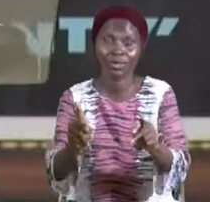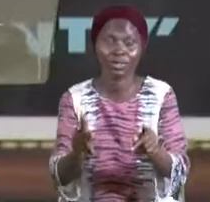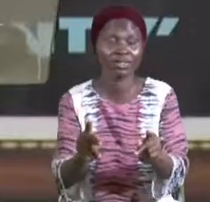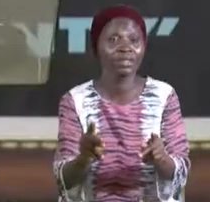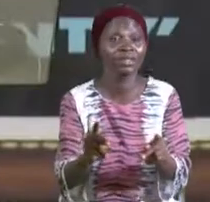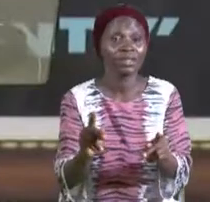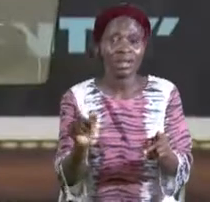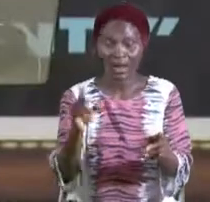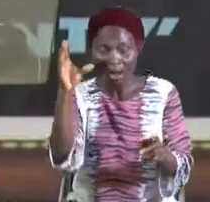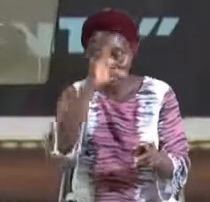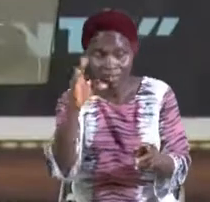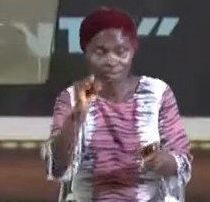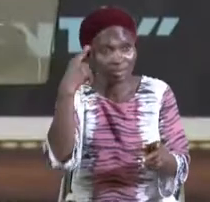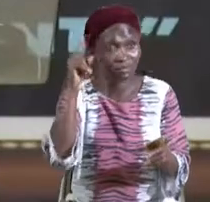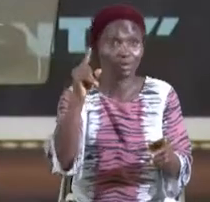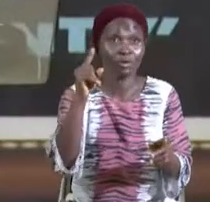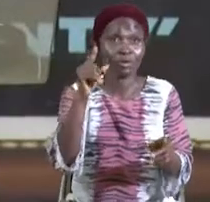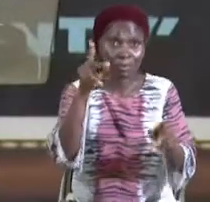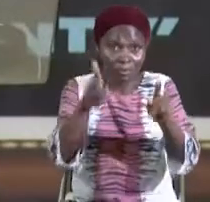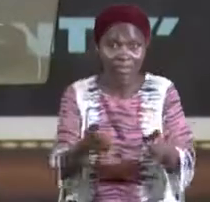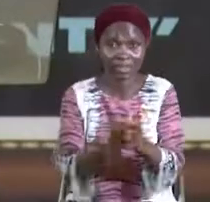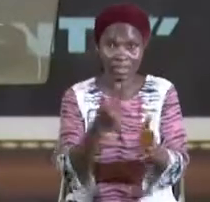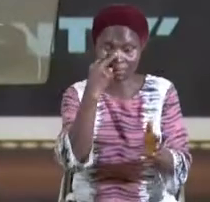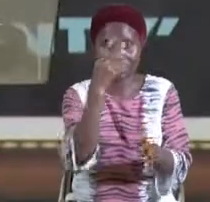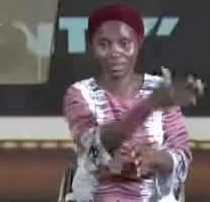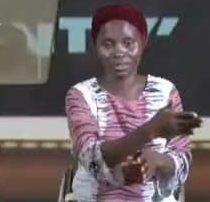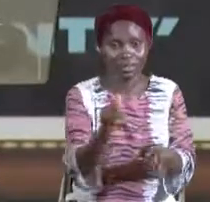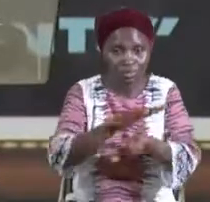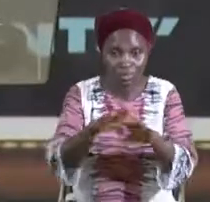aussi, que les yeux de leur cœur